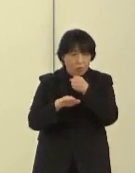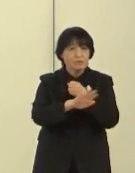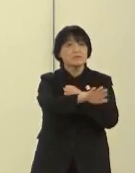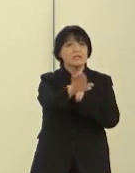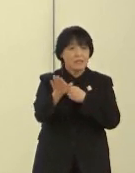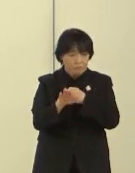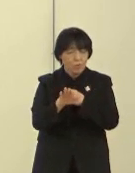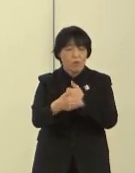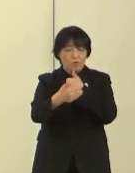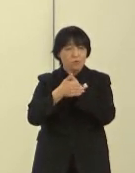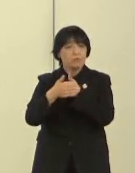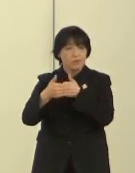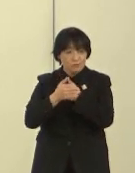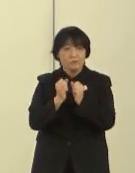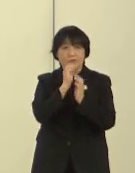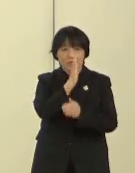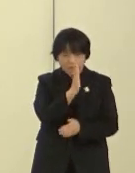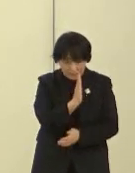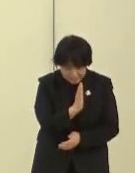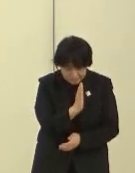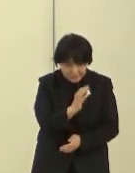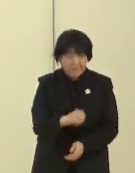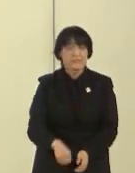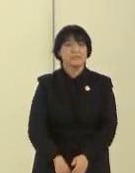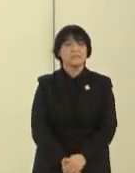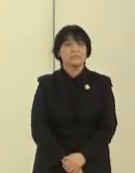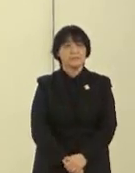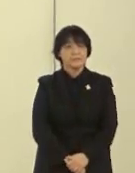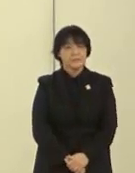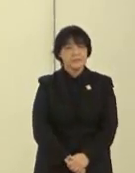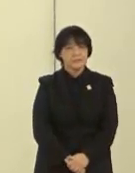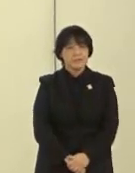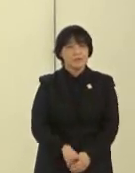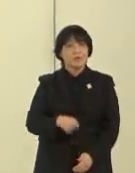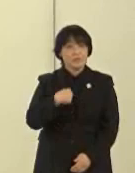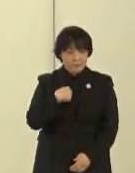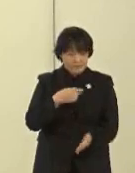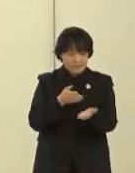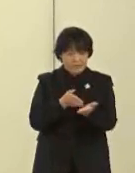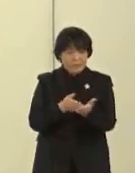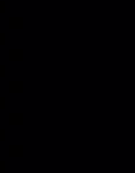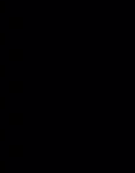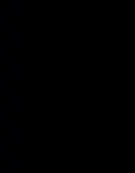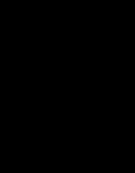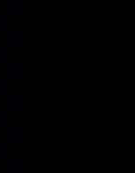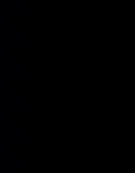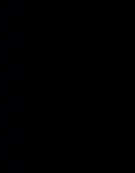ご協力のほどよろしくお願いを申し上げます。私からは以上であります。